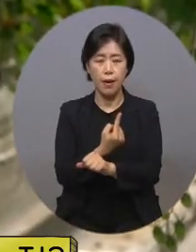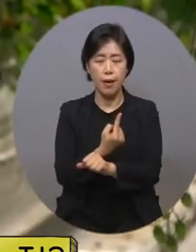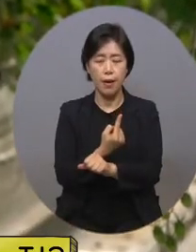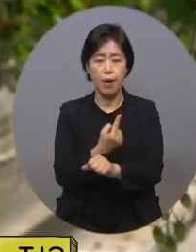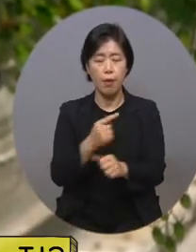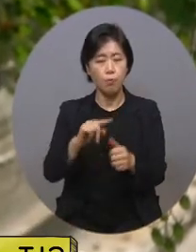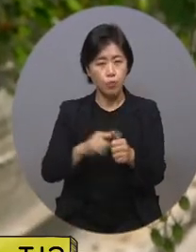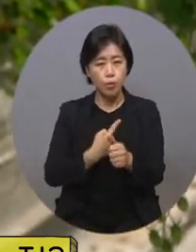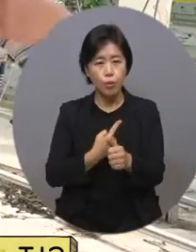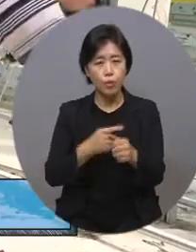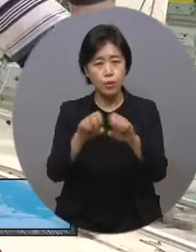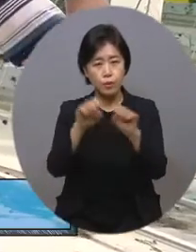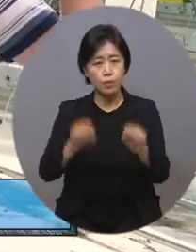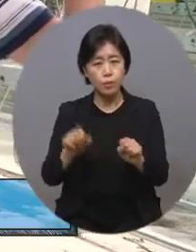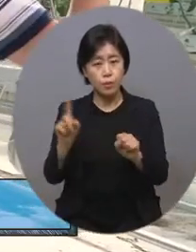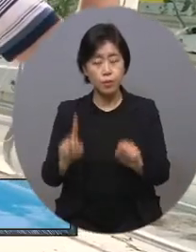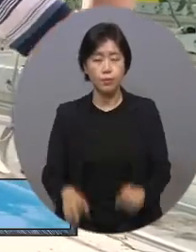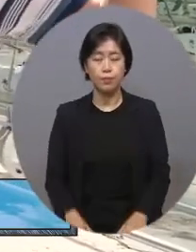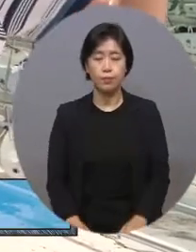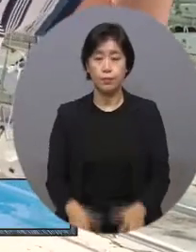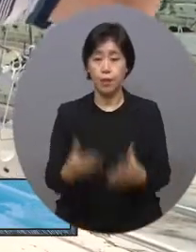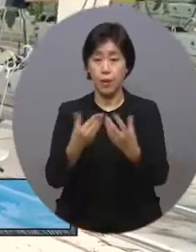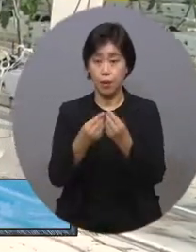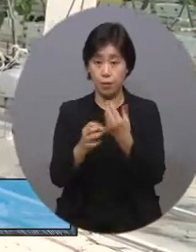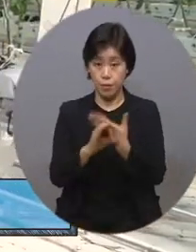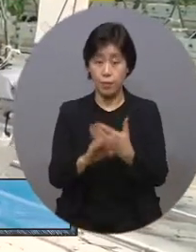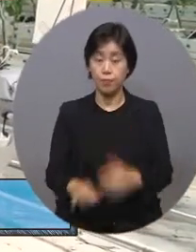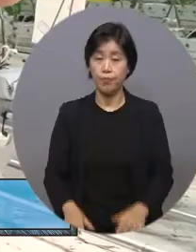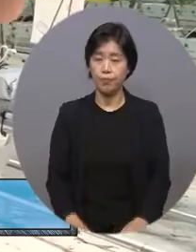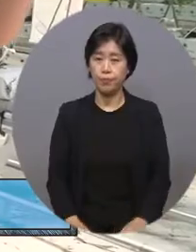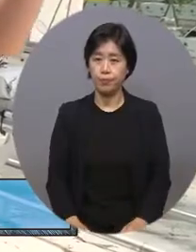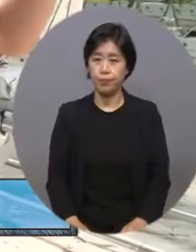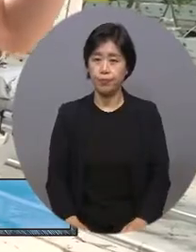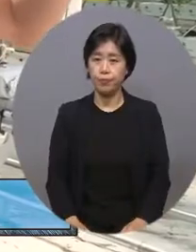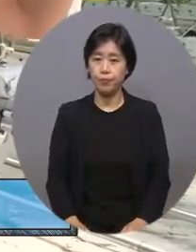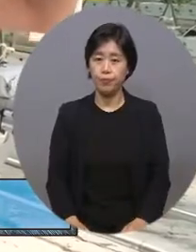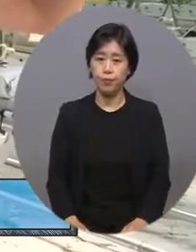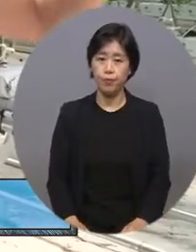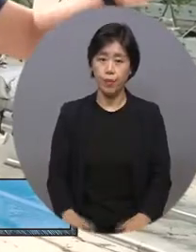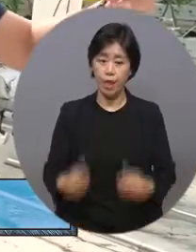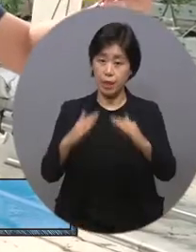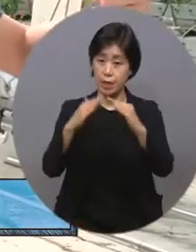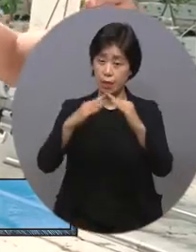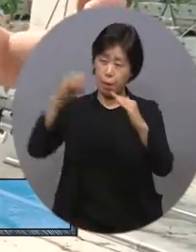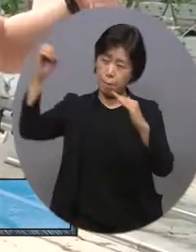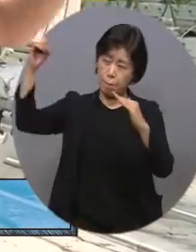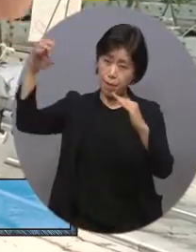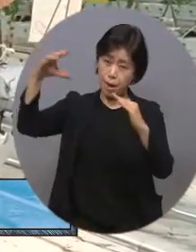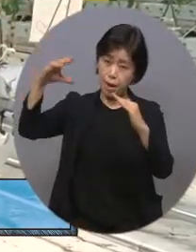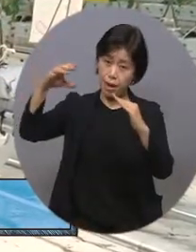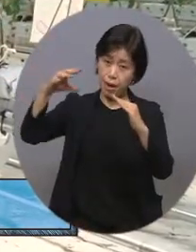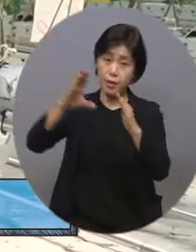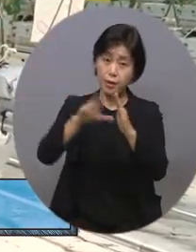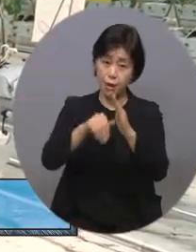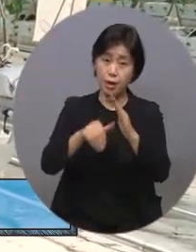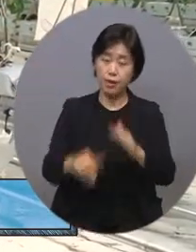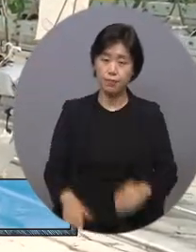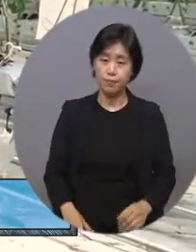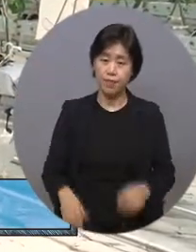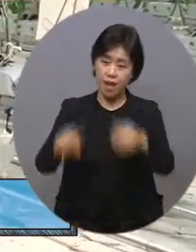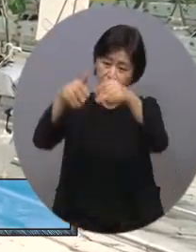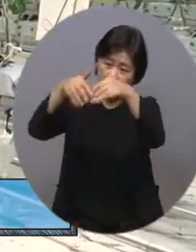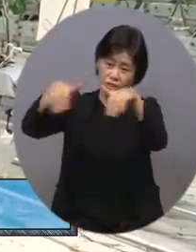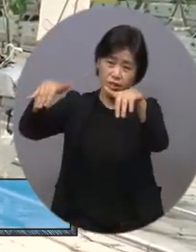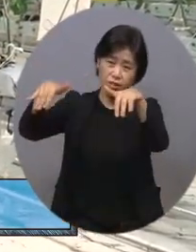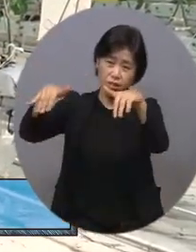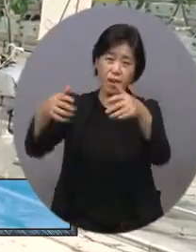이루어지고 있는지 예를 들면 외부에 저희가 햇빛이 많이 내릴 때는 커튼 형태로